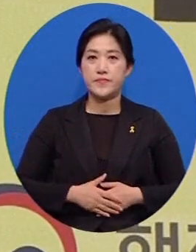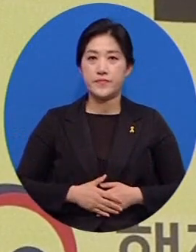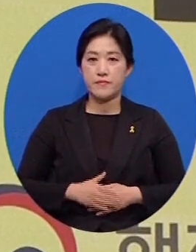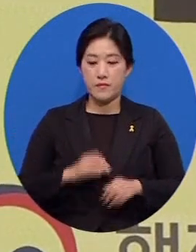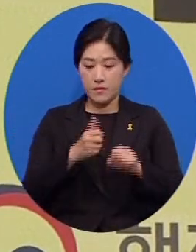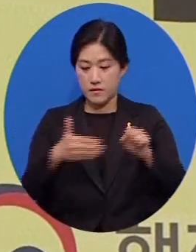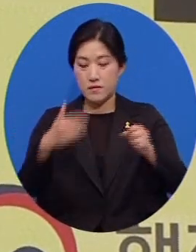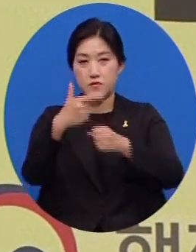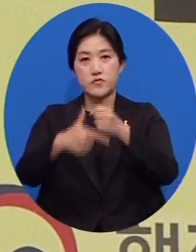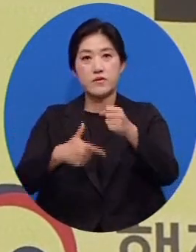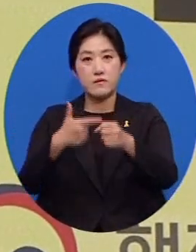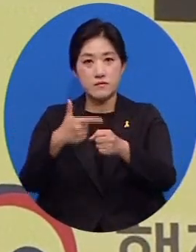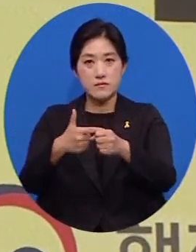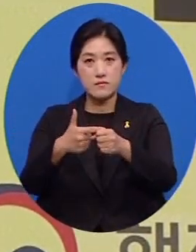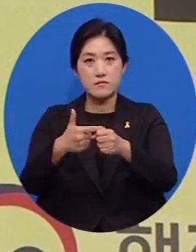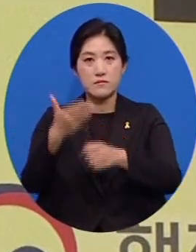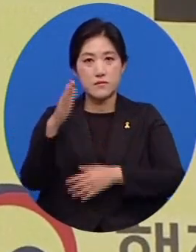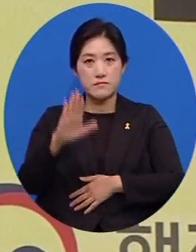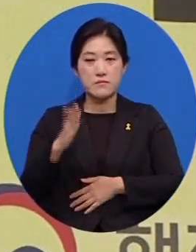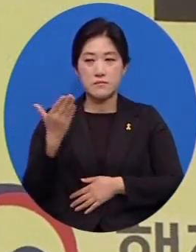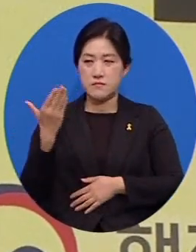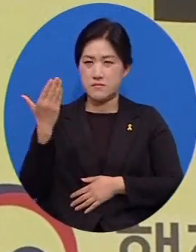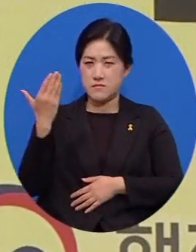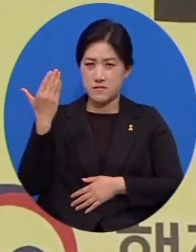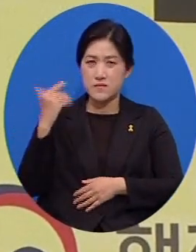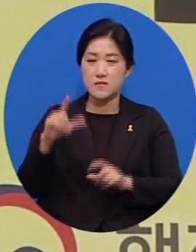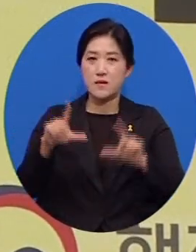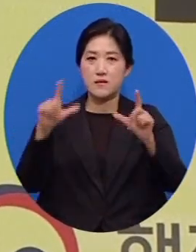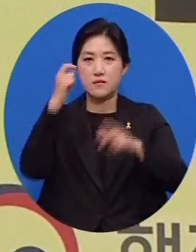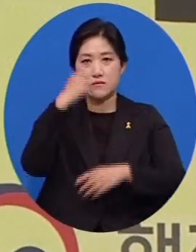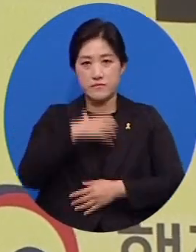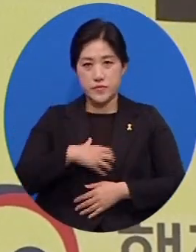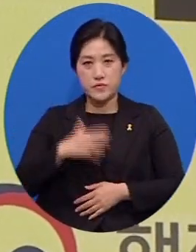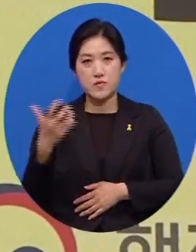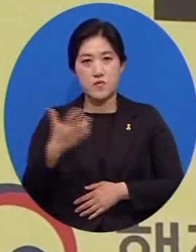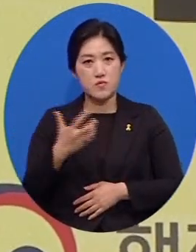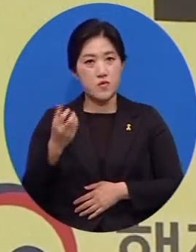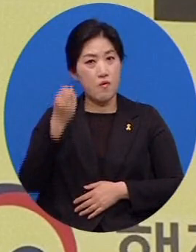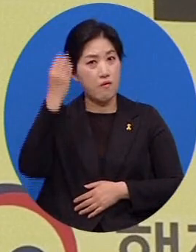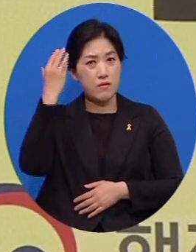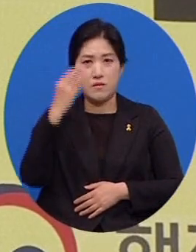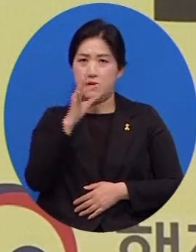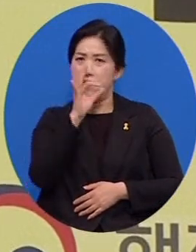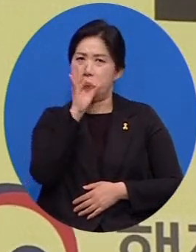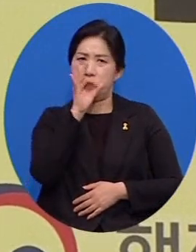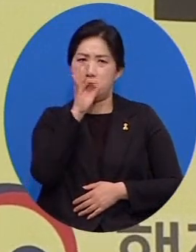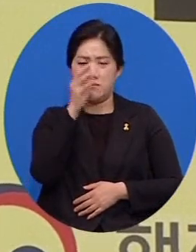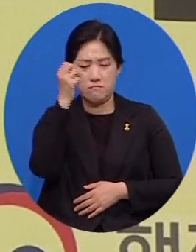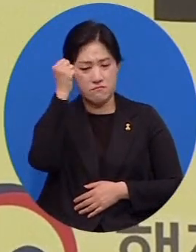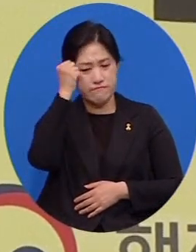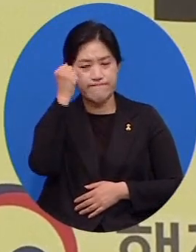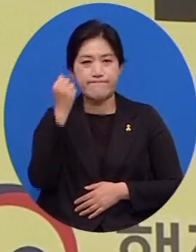6년의 시간이 지났지만 그날의 슬픔과 고통은 잊혀지지 않습니다.